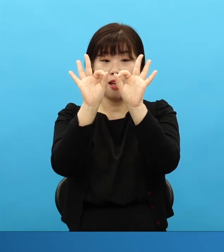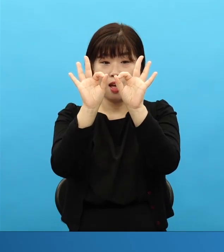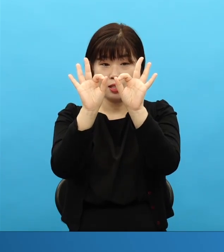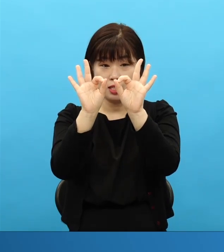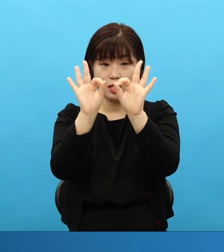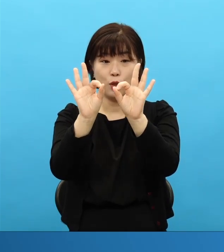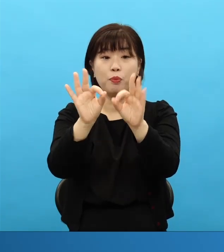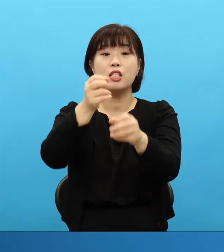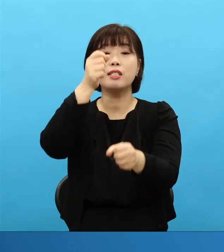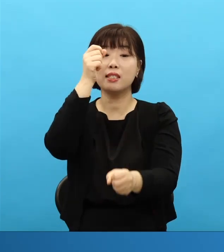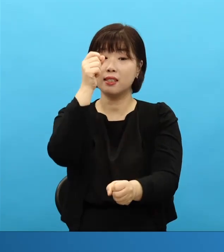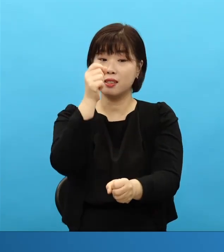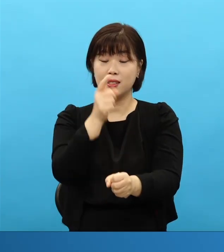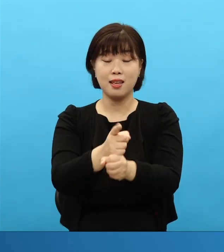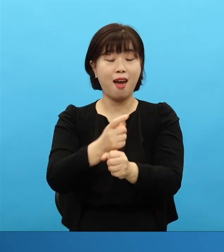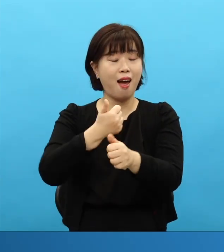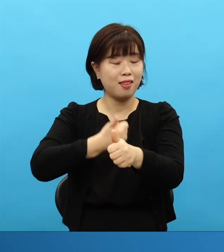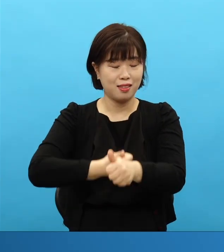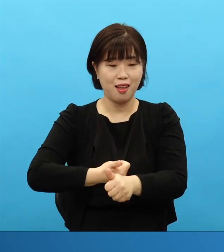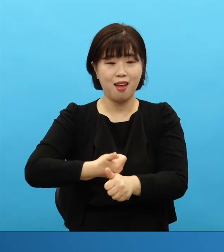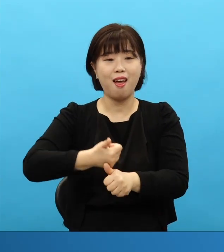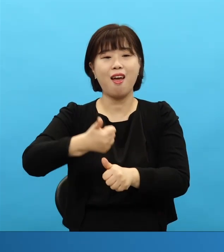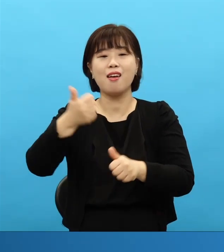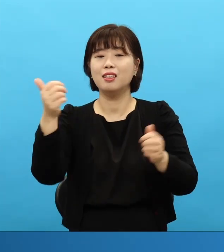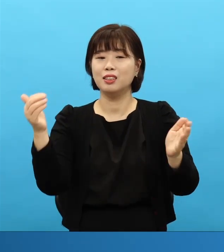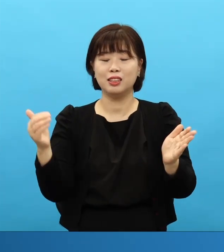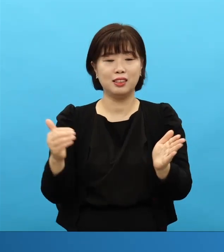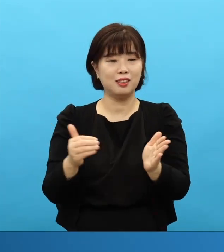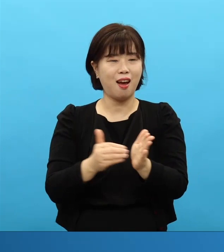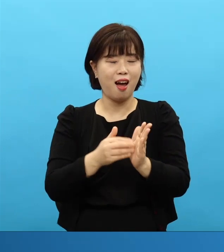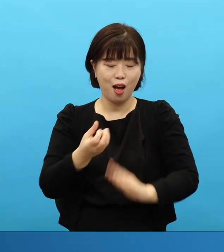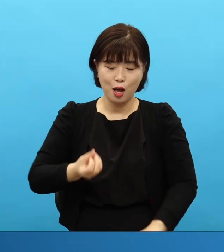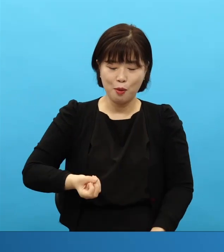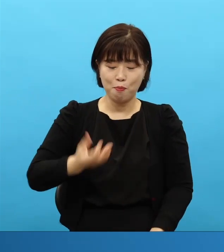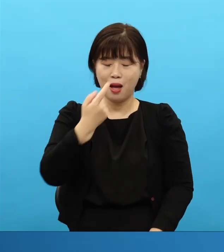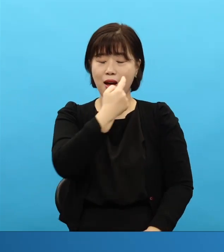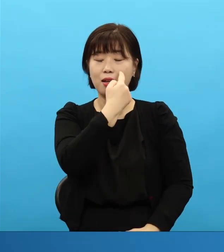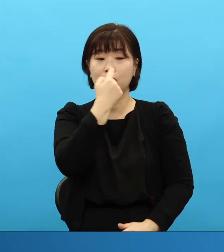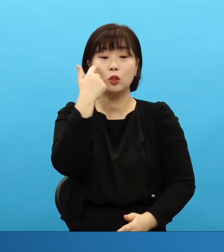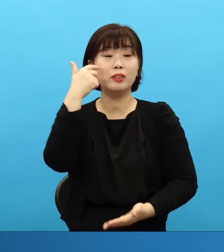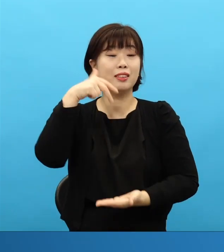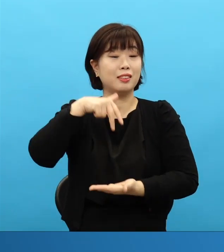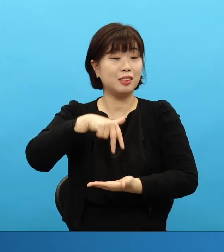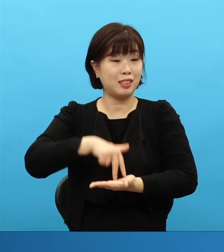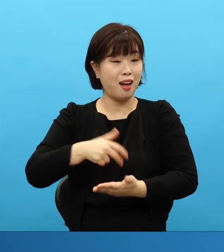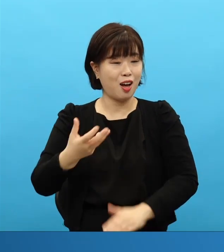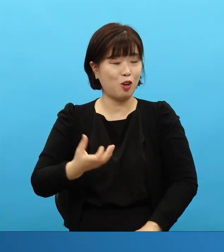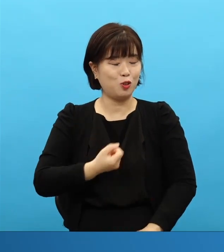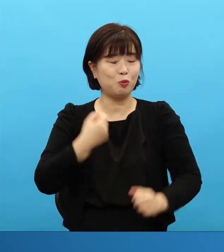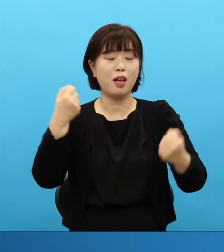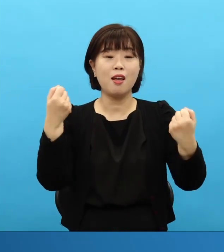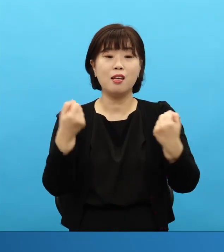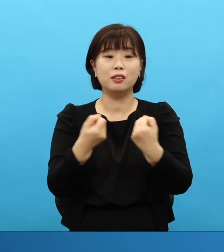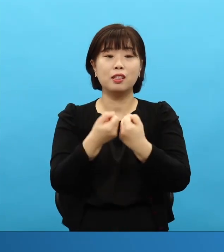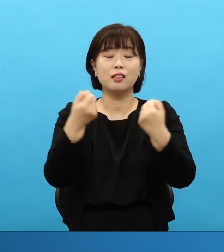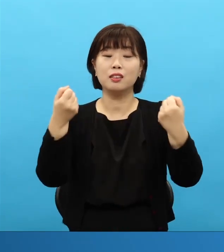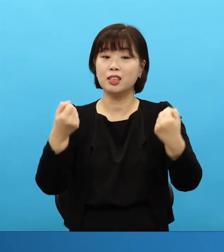보내. 이미 승리했네, 승리한 싸움을